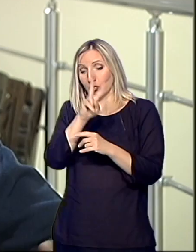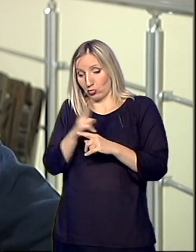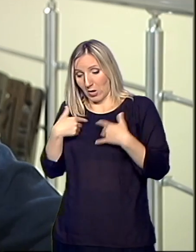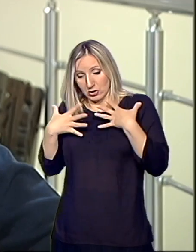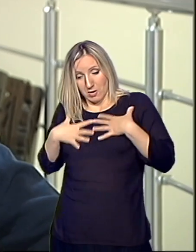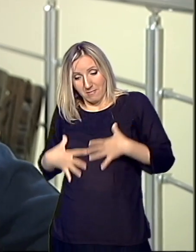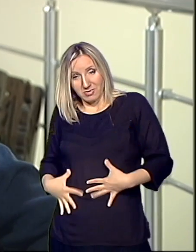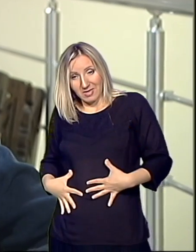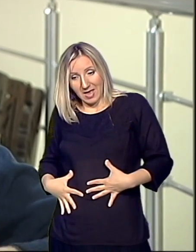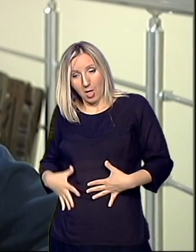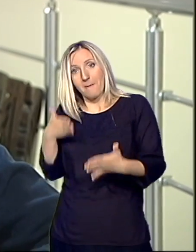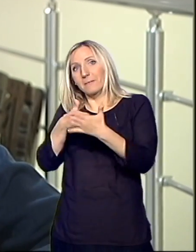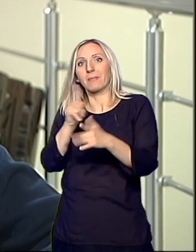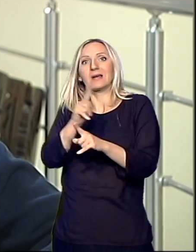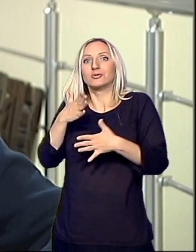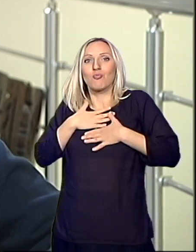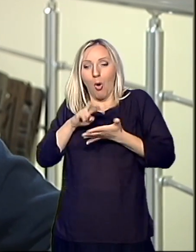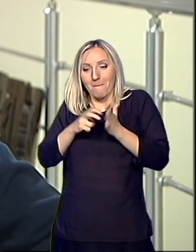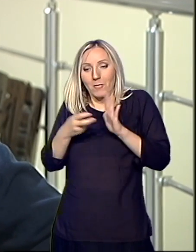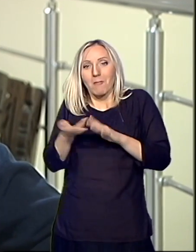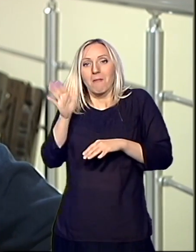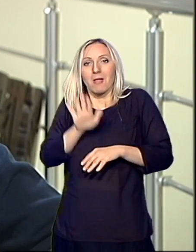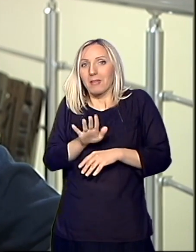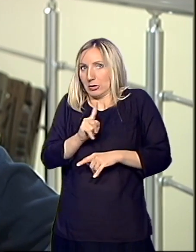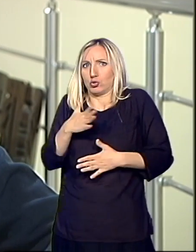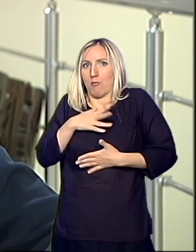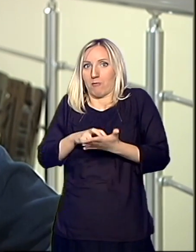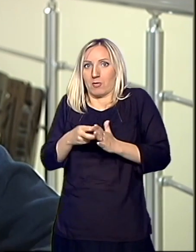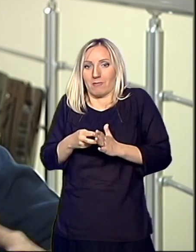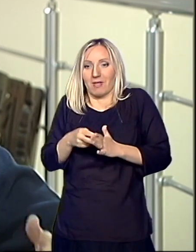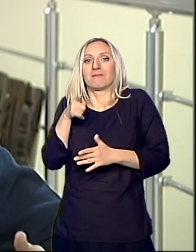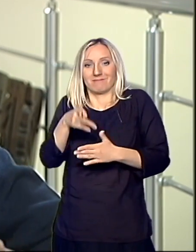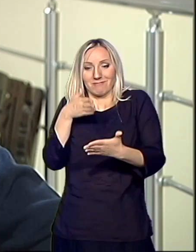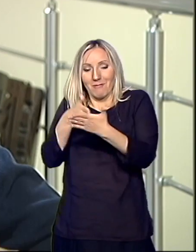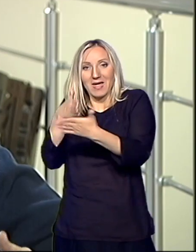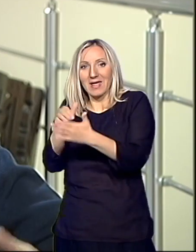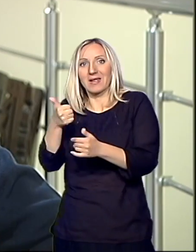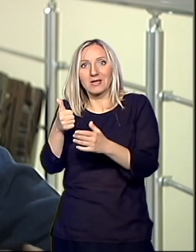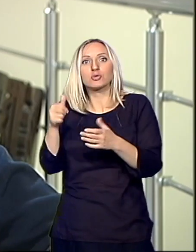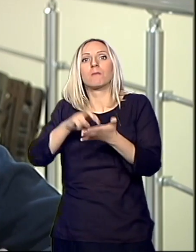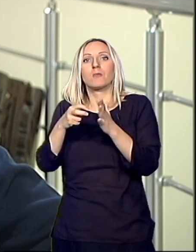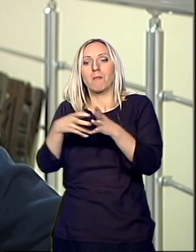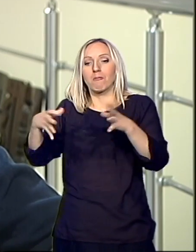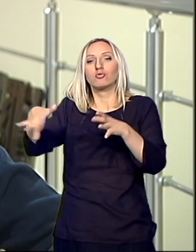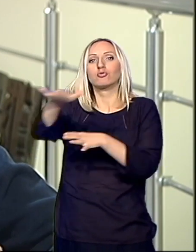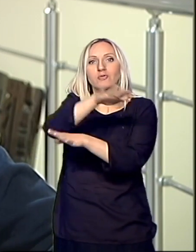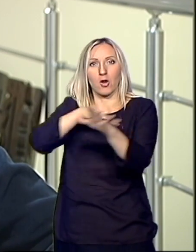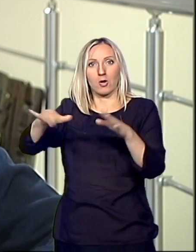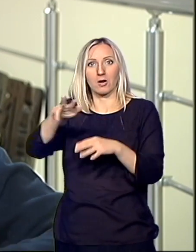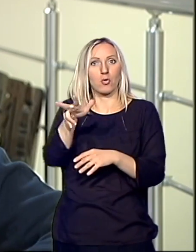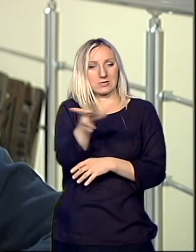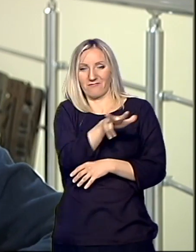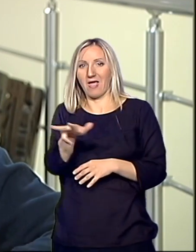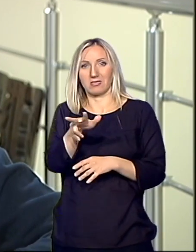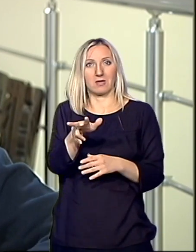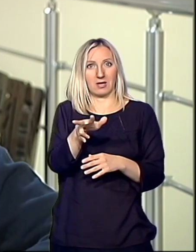telu ne tretiraju kao njegov problem, jer zapravo nisu njegov problem. One su zaista problem socijalne okoline u sva tri slučaja. One su